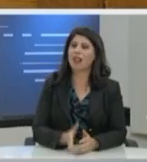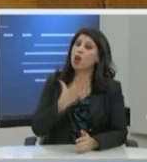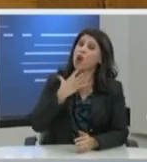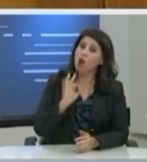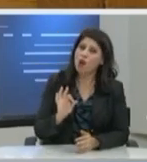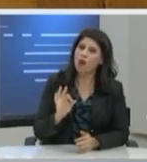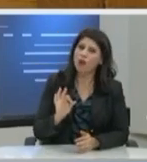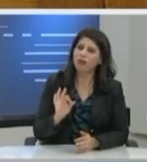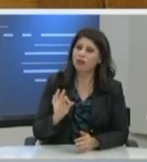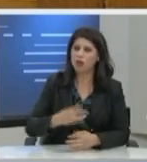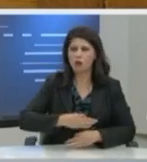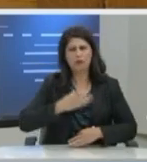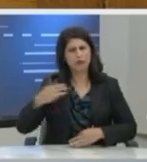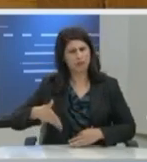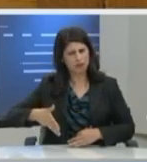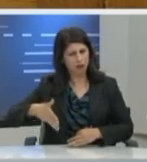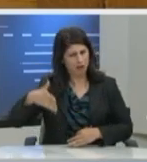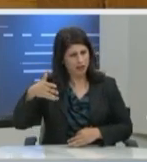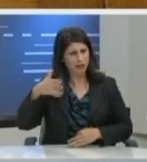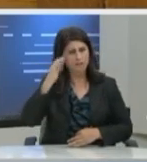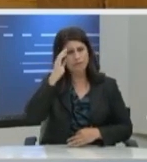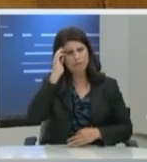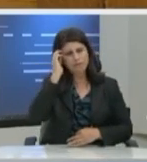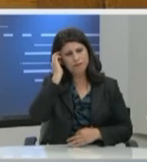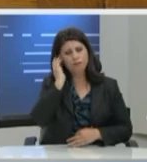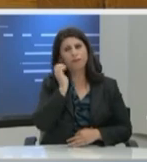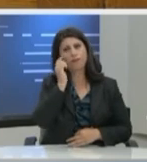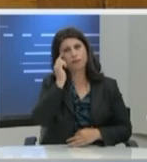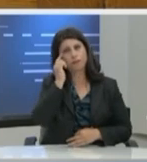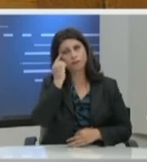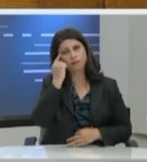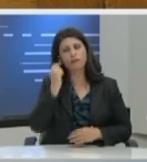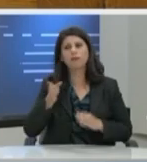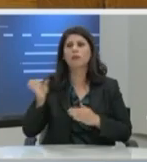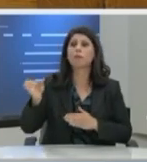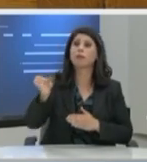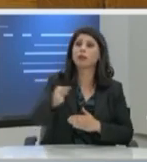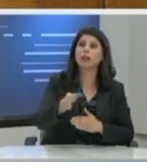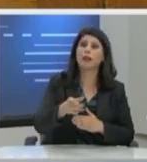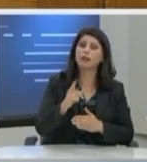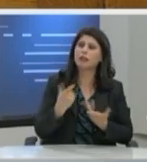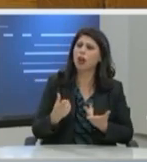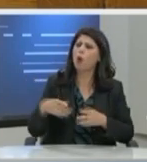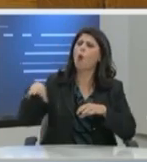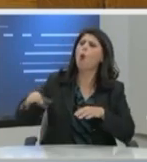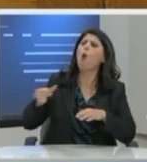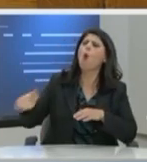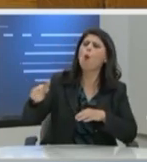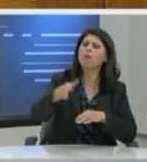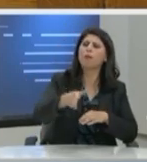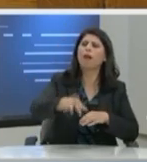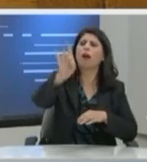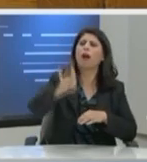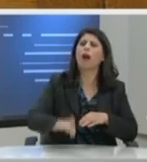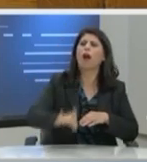Διότι γυρίζει ο κύριος Μητσοτάκης και παντού ευλογεί τα πάντα. Κύριος